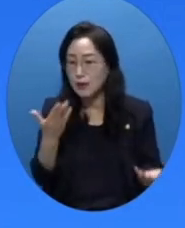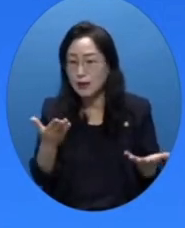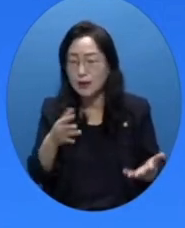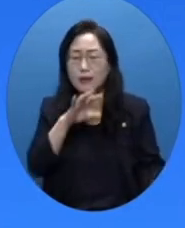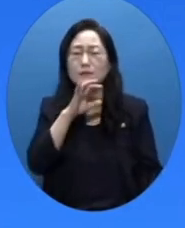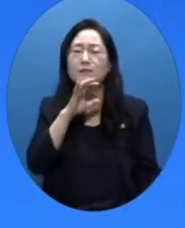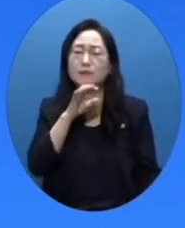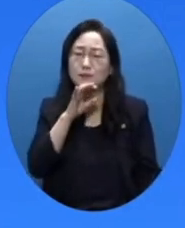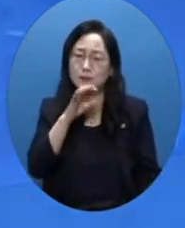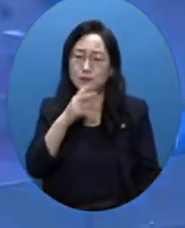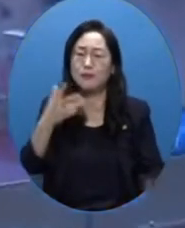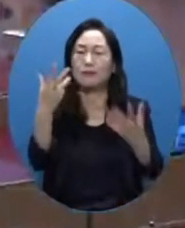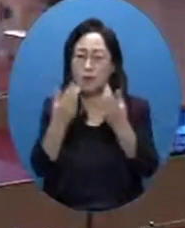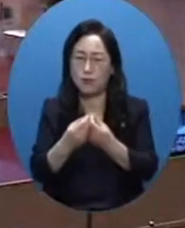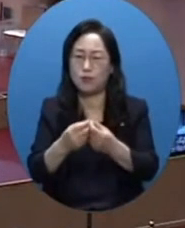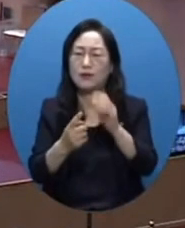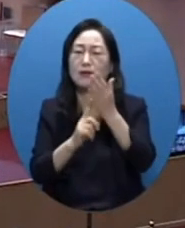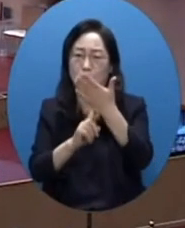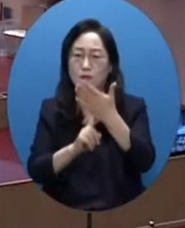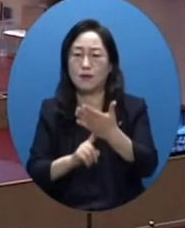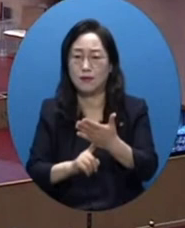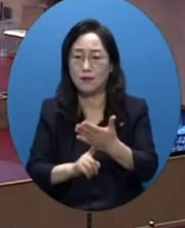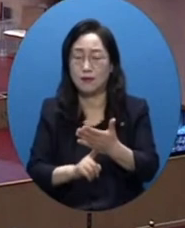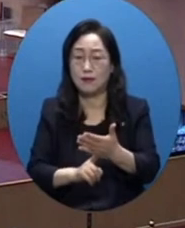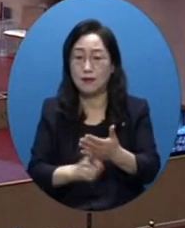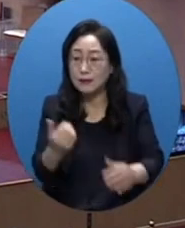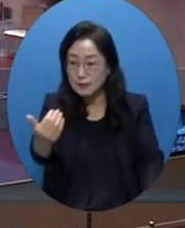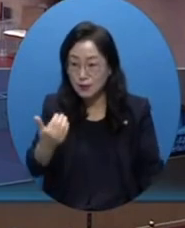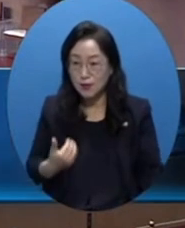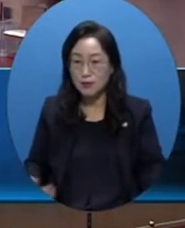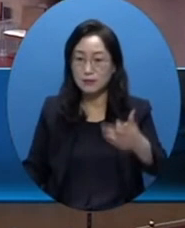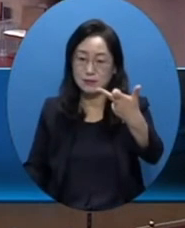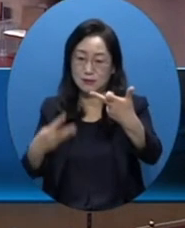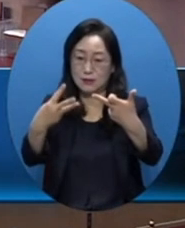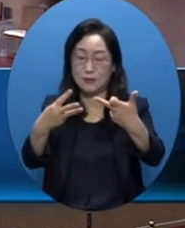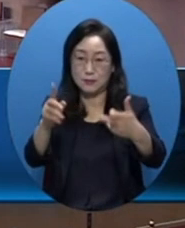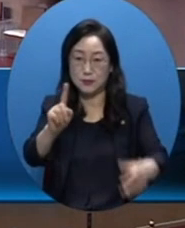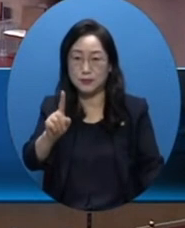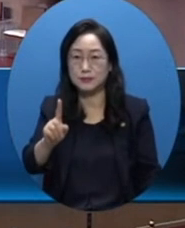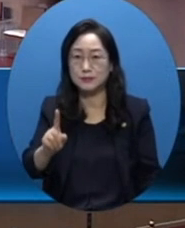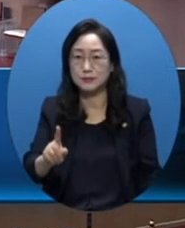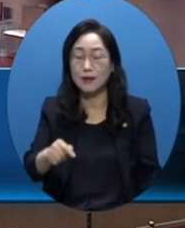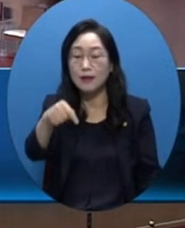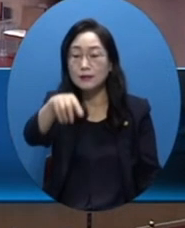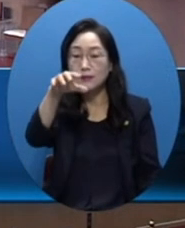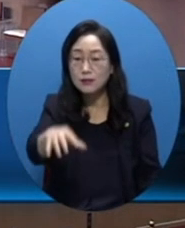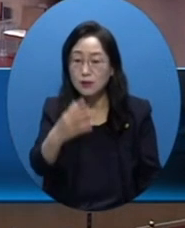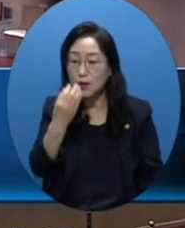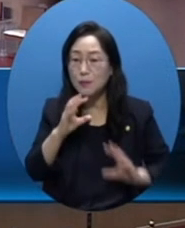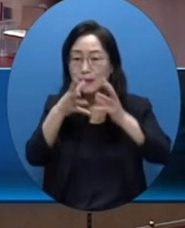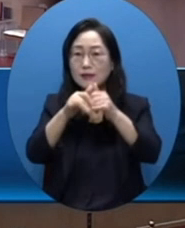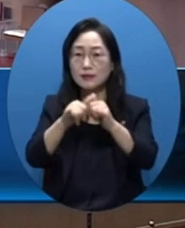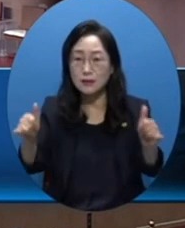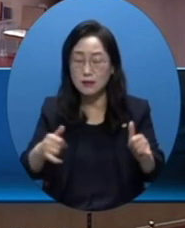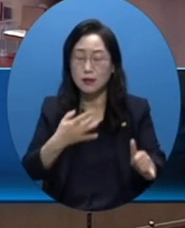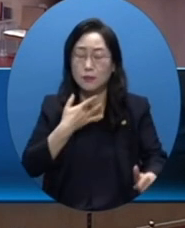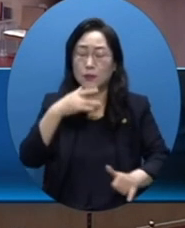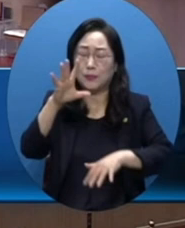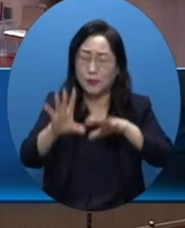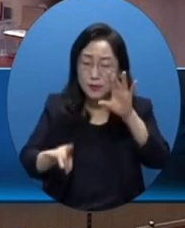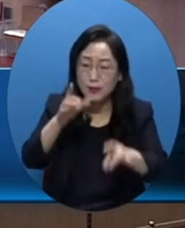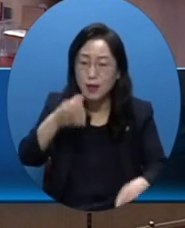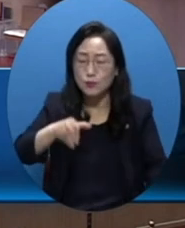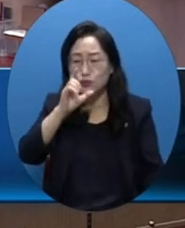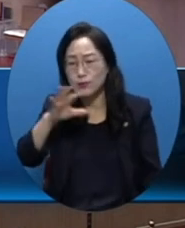장면이 나옵니다. 바로 그 전 17장 3절을 보니까 이와 같이 말씀하고 있습니다. 거기서 백성이 목이 말라